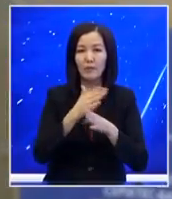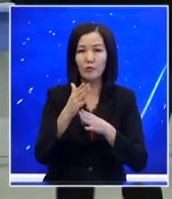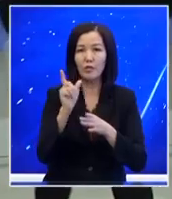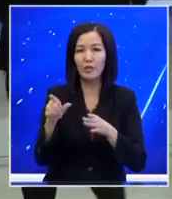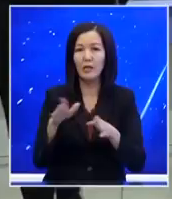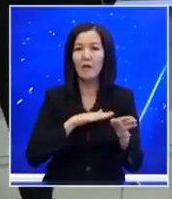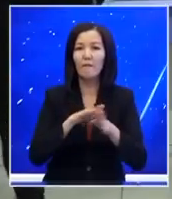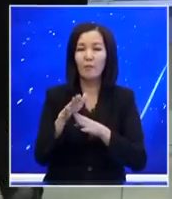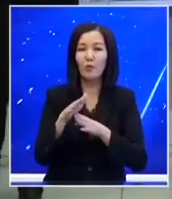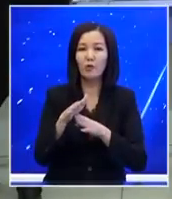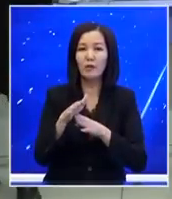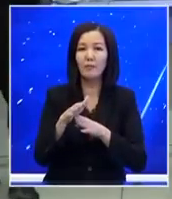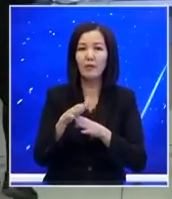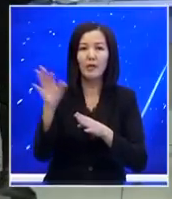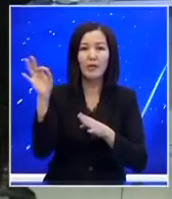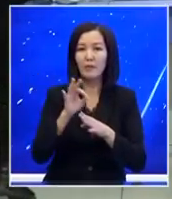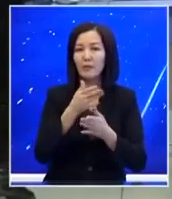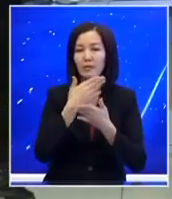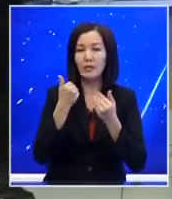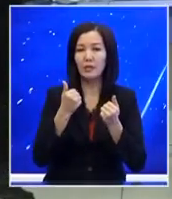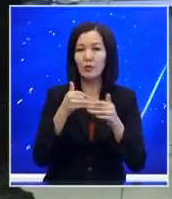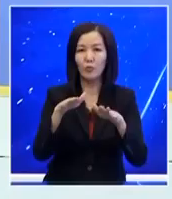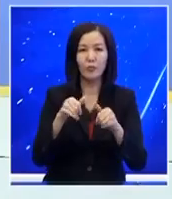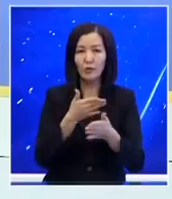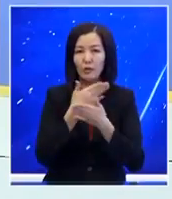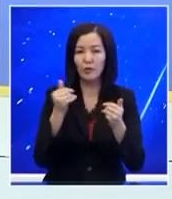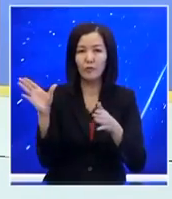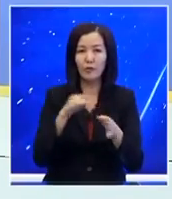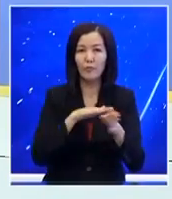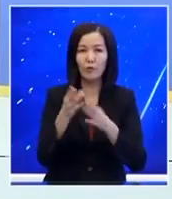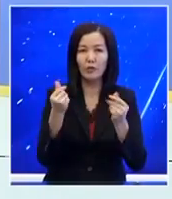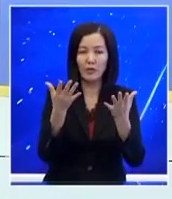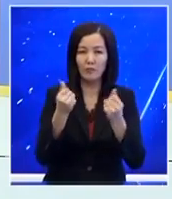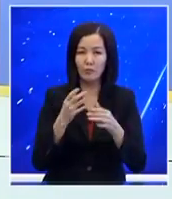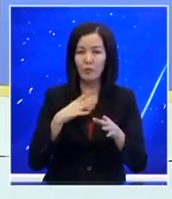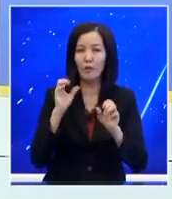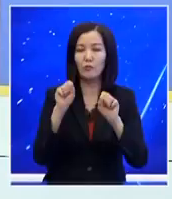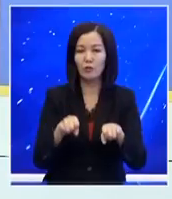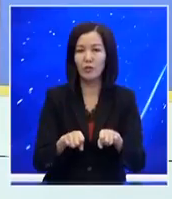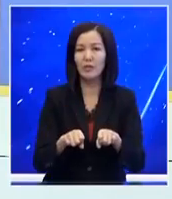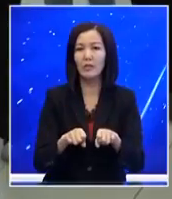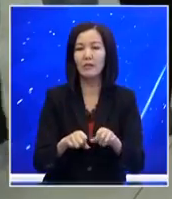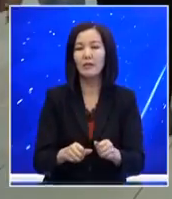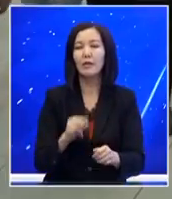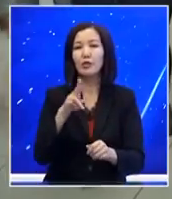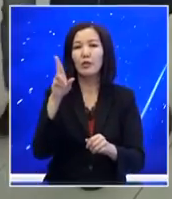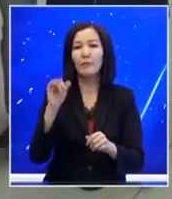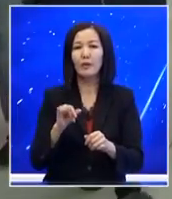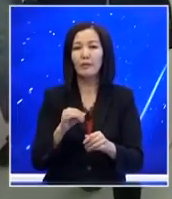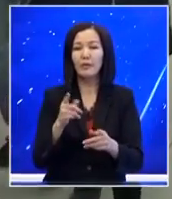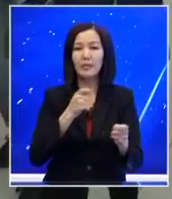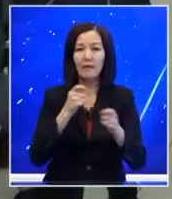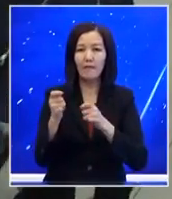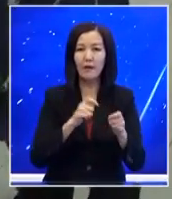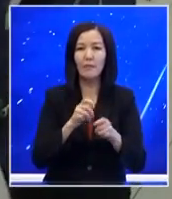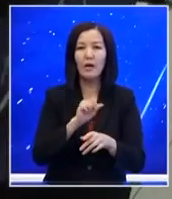клиенту в полном эквиваленте без взимания комиссии. Удобен данный счет и для получателей временного пособия на период ЧП. По словам заместителя